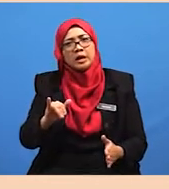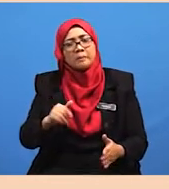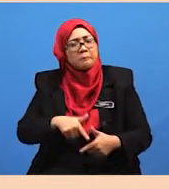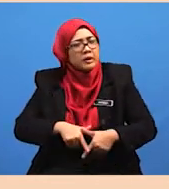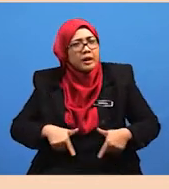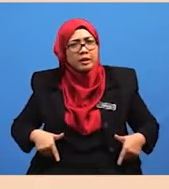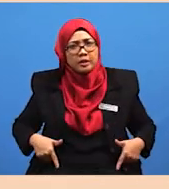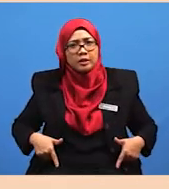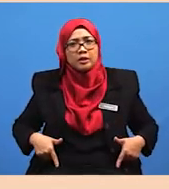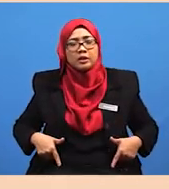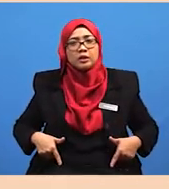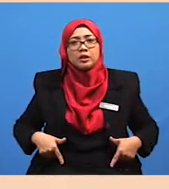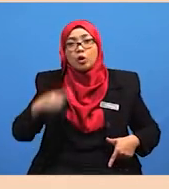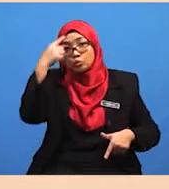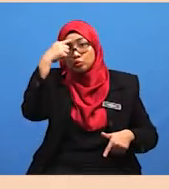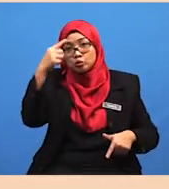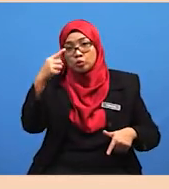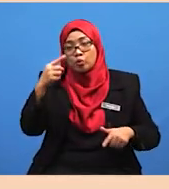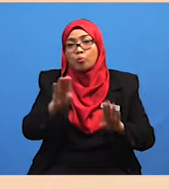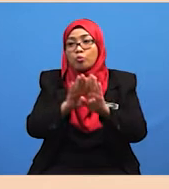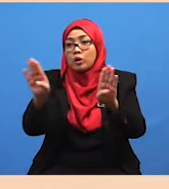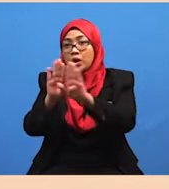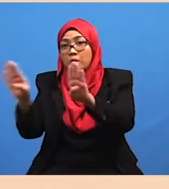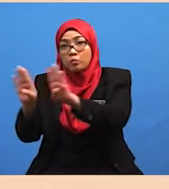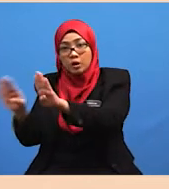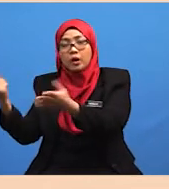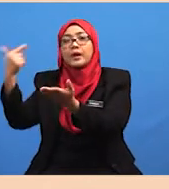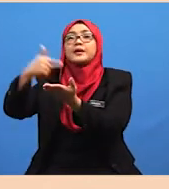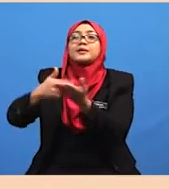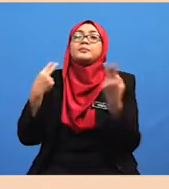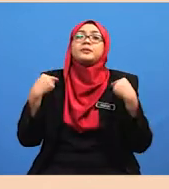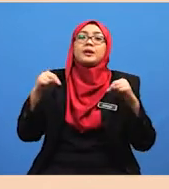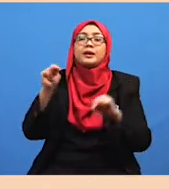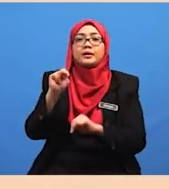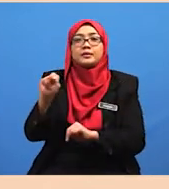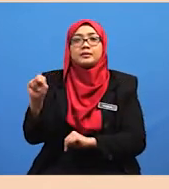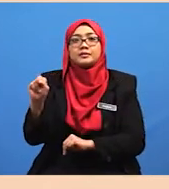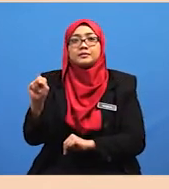perniagaannya satu Marga untuk contoh